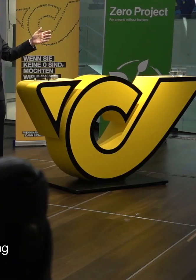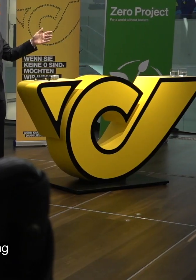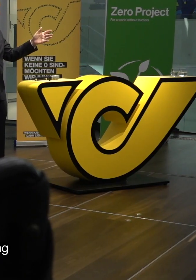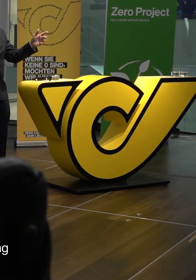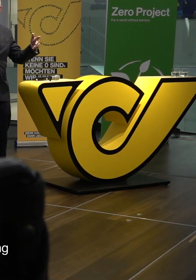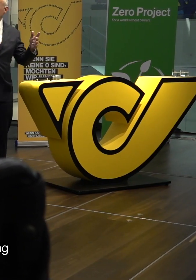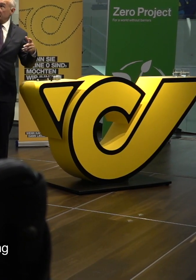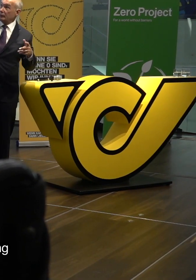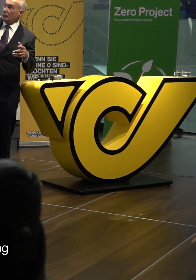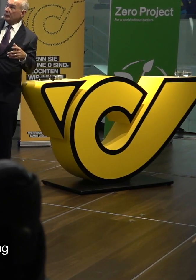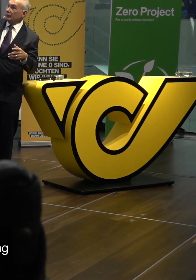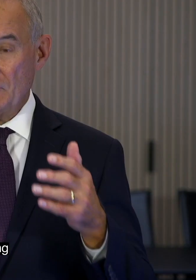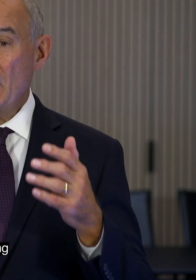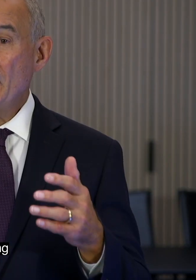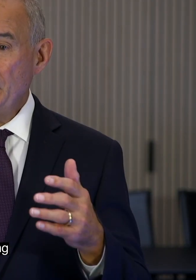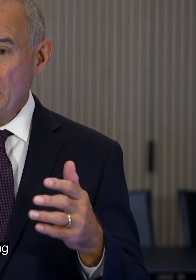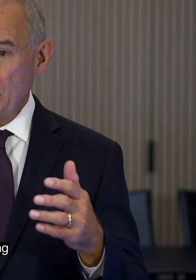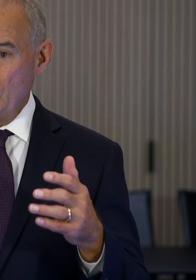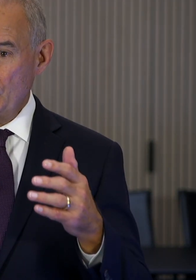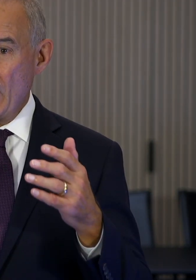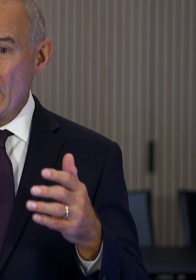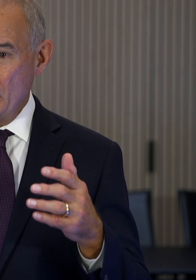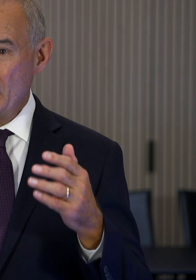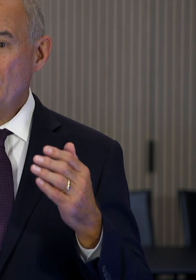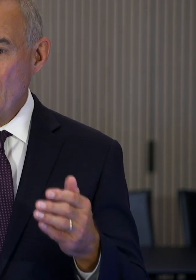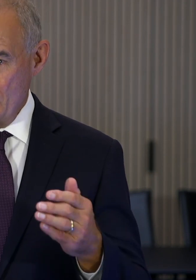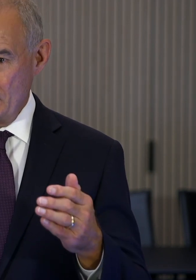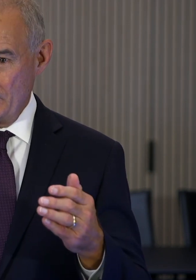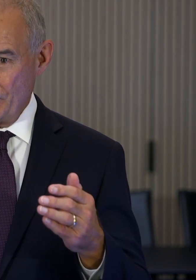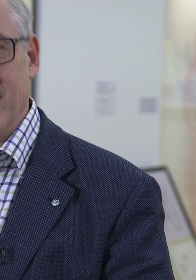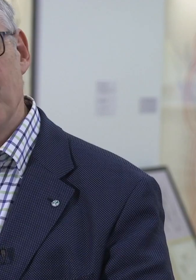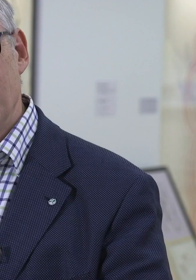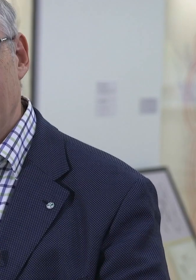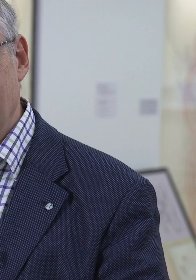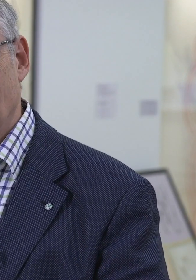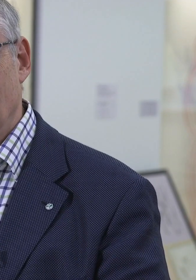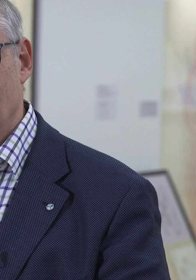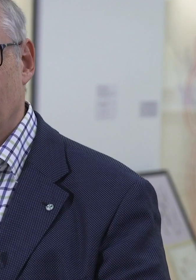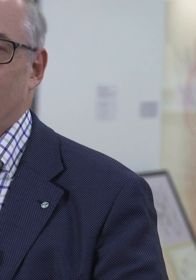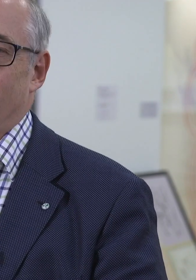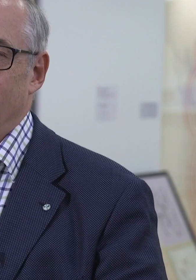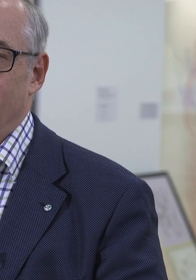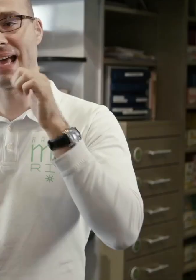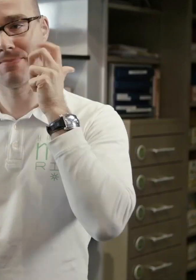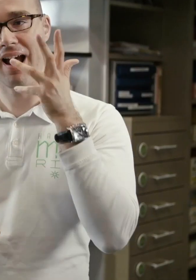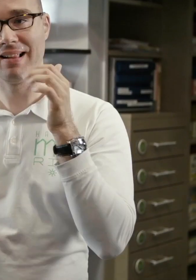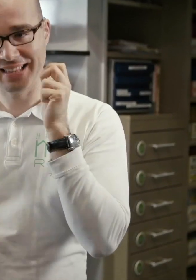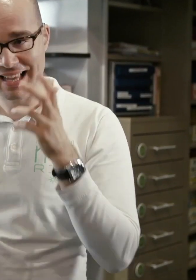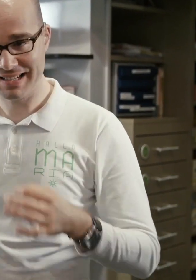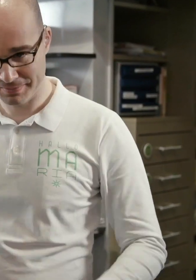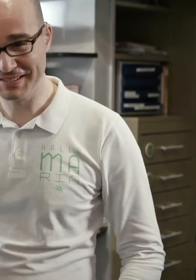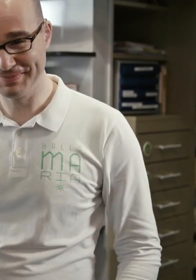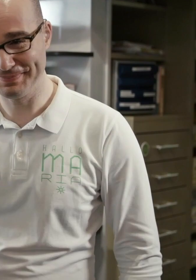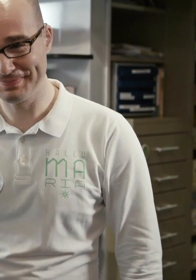Hiring people with a disability is an idea whose time has come. Menschen mit Behinderung zu beschäftigen, hat